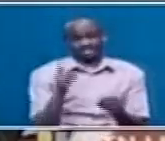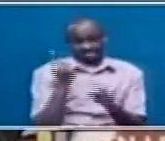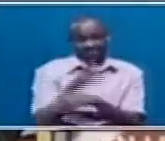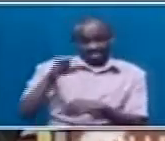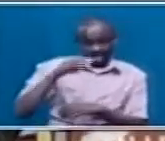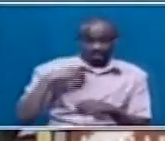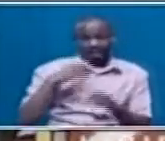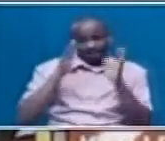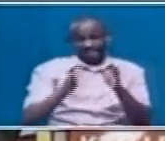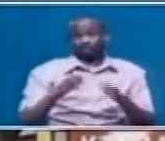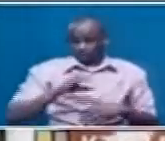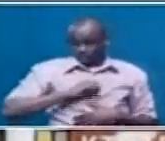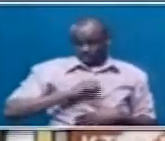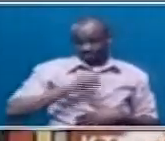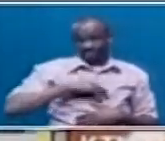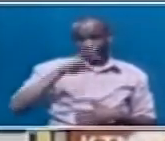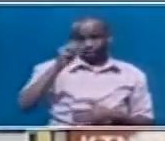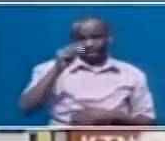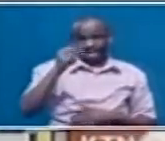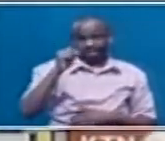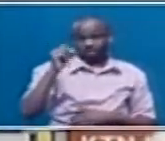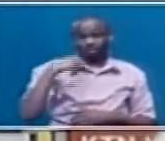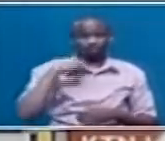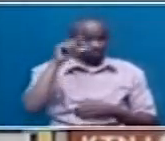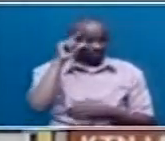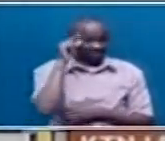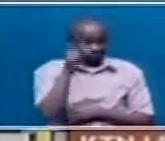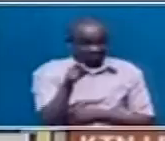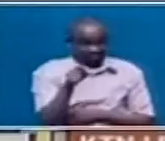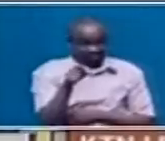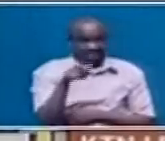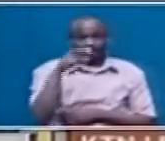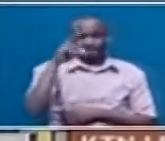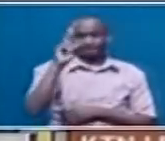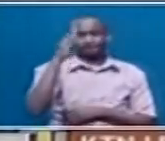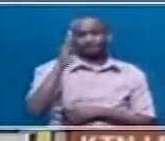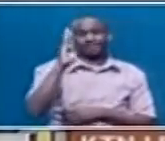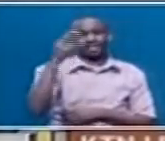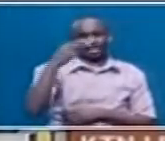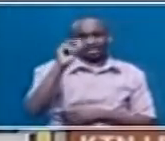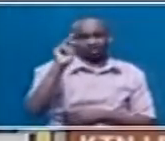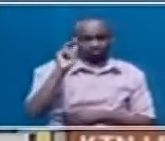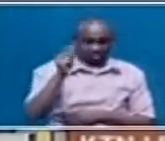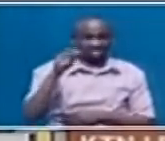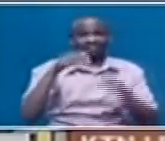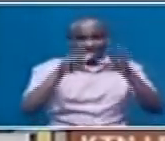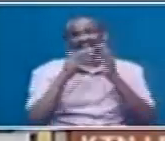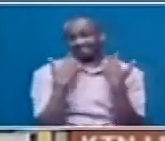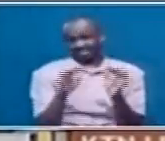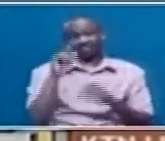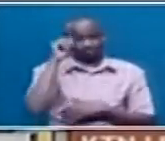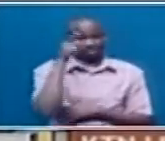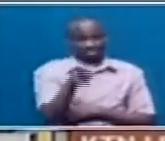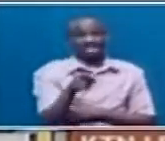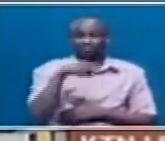Mmiliki wa mabasi ya usafiri wa umma Modern Coast kutoka Mombasa, Shahid Bhatt, amezikwa adhuhuri ya leo mjini Mombasa.